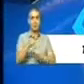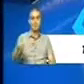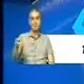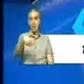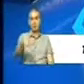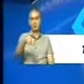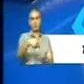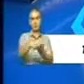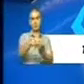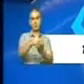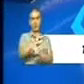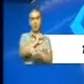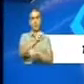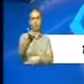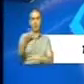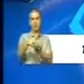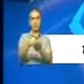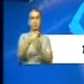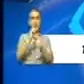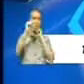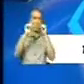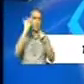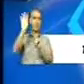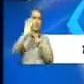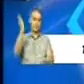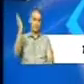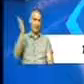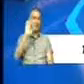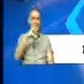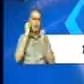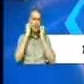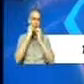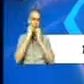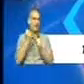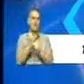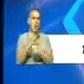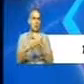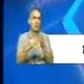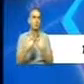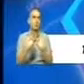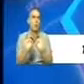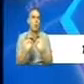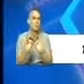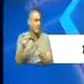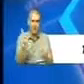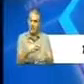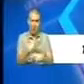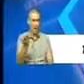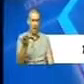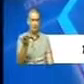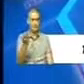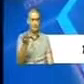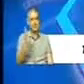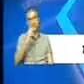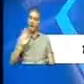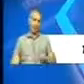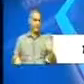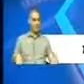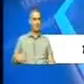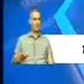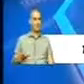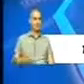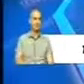לשבת באופוזיציה, תמשיכו לצעוק על נתניהו, עכשיו גם על ליברמן, ולא יזוז כלום. תגיד, אז אתם לא יכולים להחזיק במקל בשני הקצוות, אם לא? אם